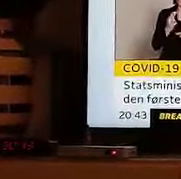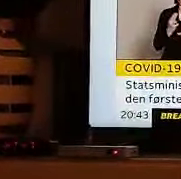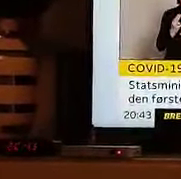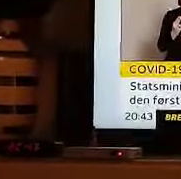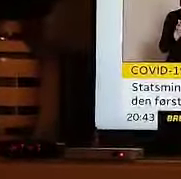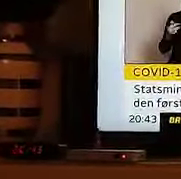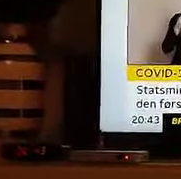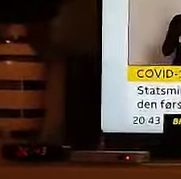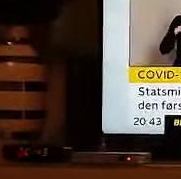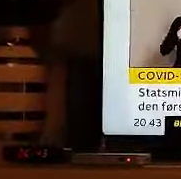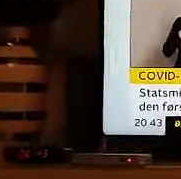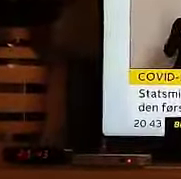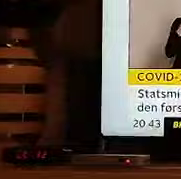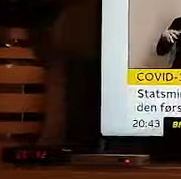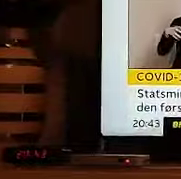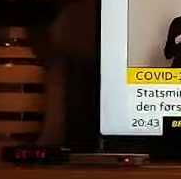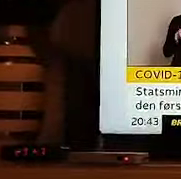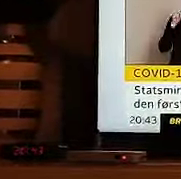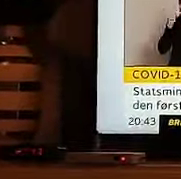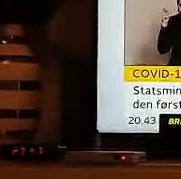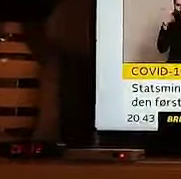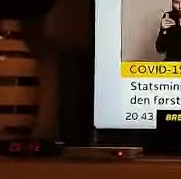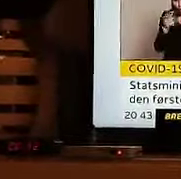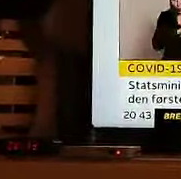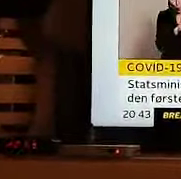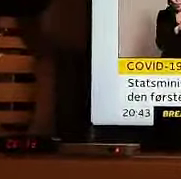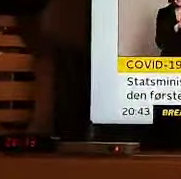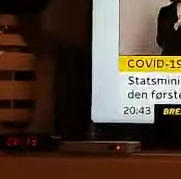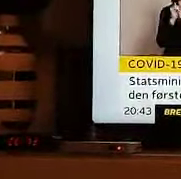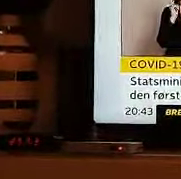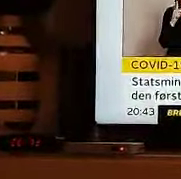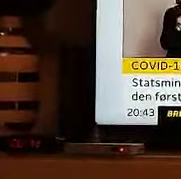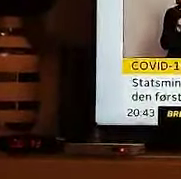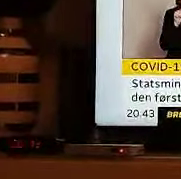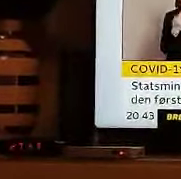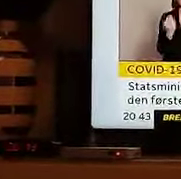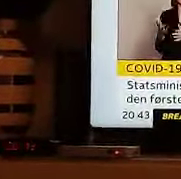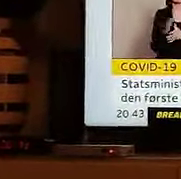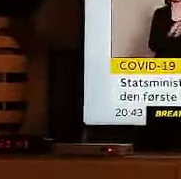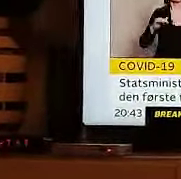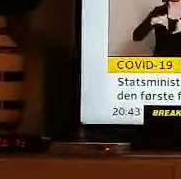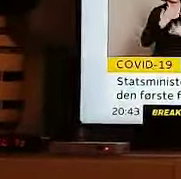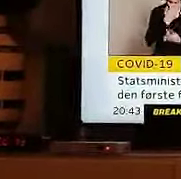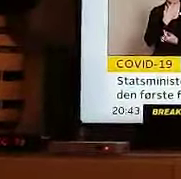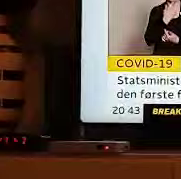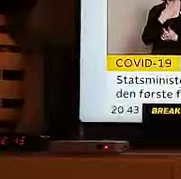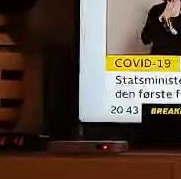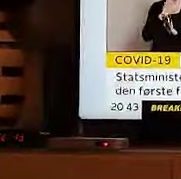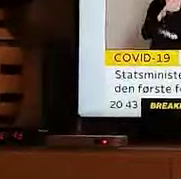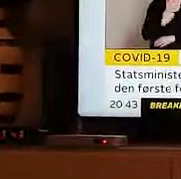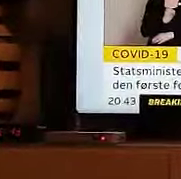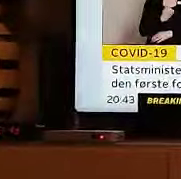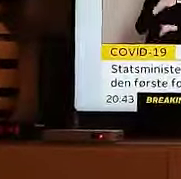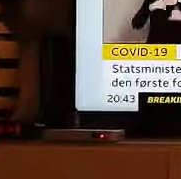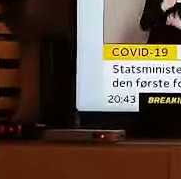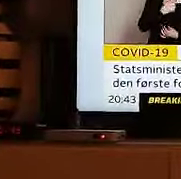اللقاح يعني هل يعني تم مثلا اكتشاف شيء يعني علاج